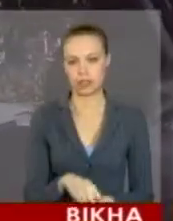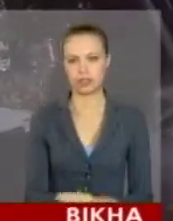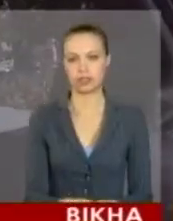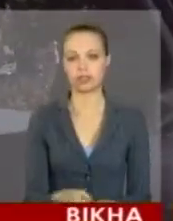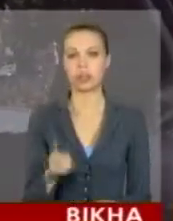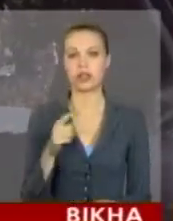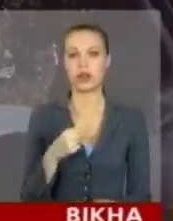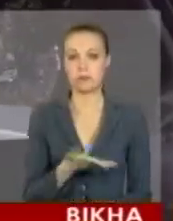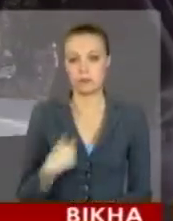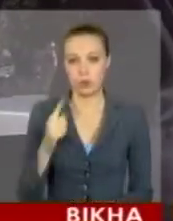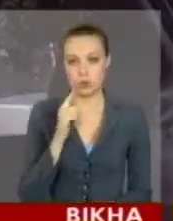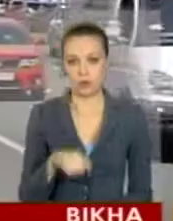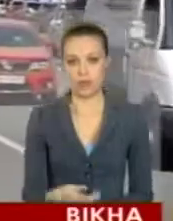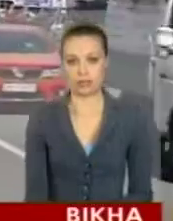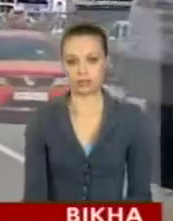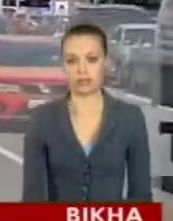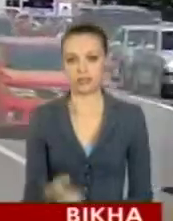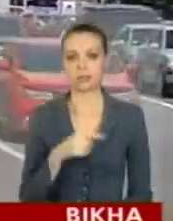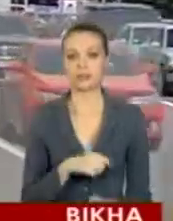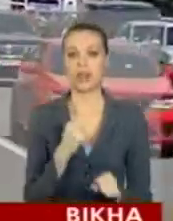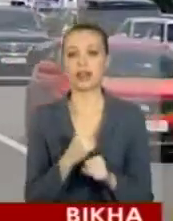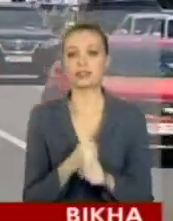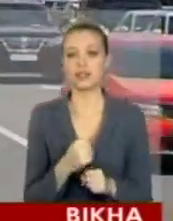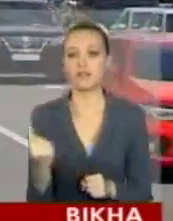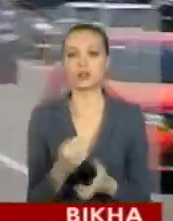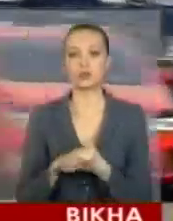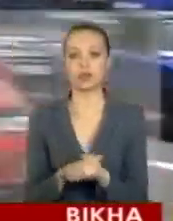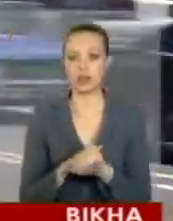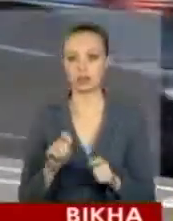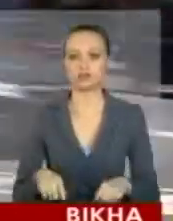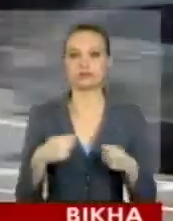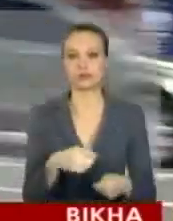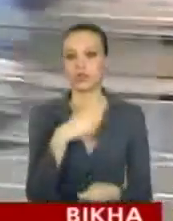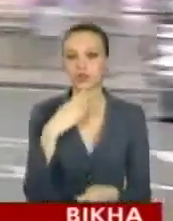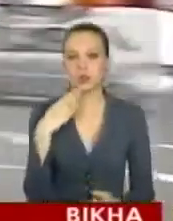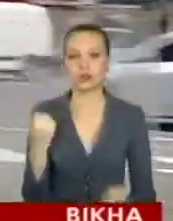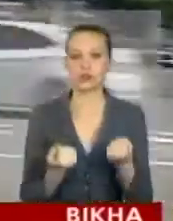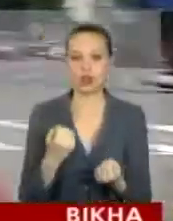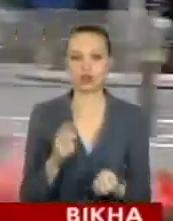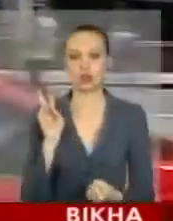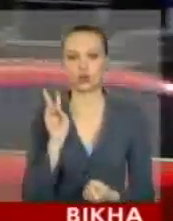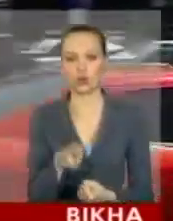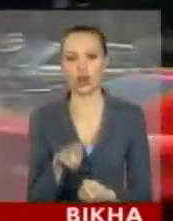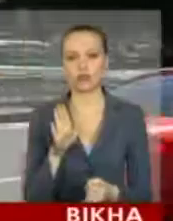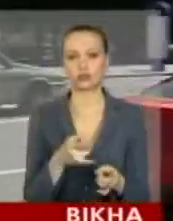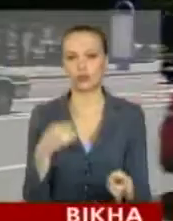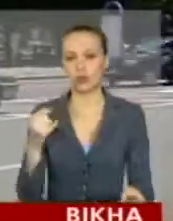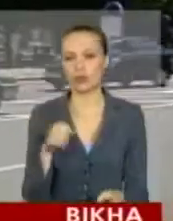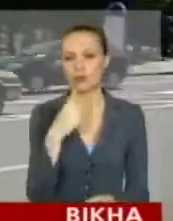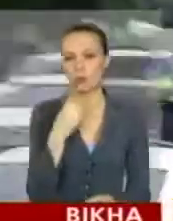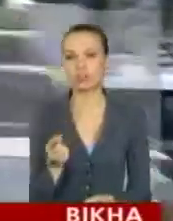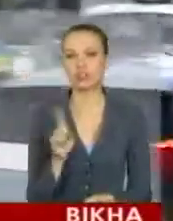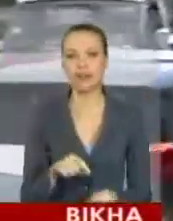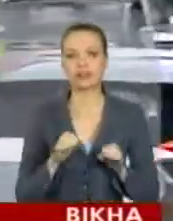Тому що ми українці. Естафету єдності гучно передають сотні машин і тролейбусів. У колоні можна побачити